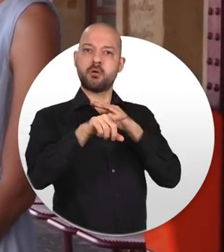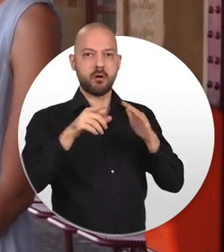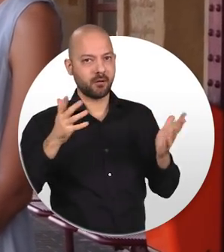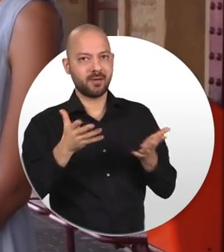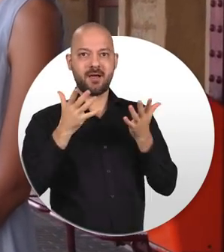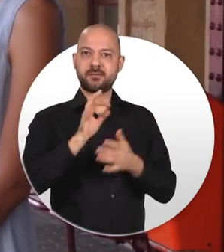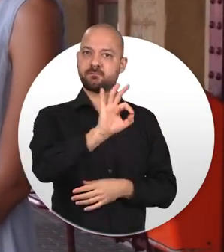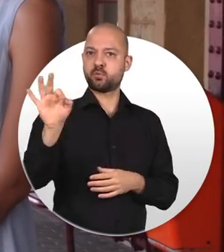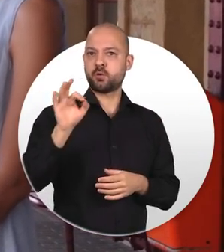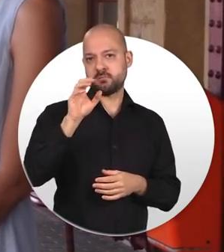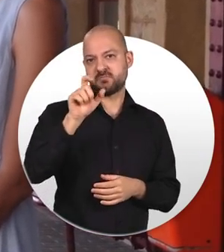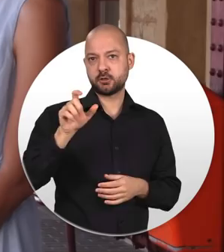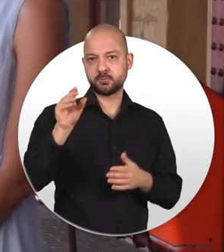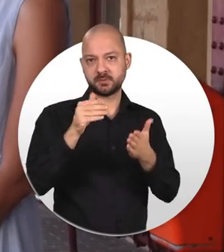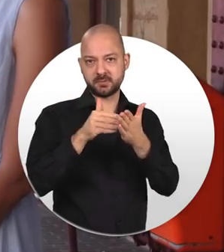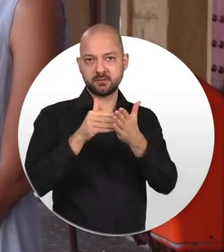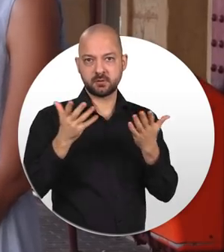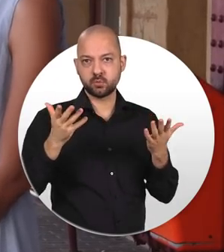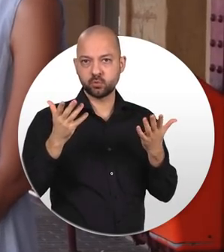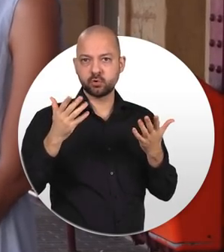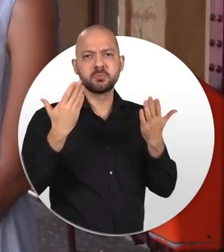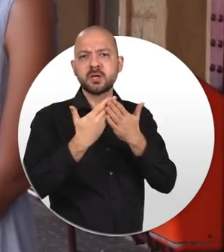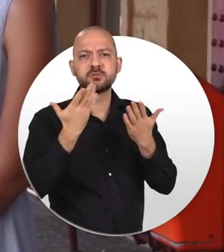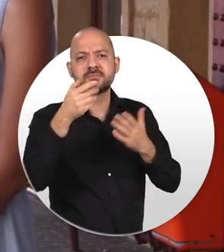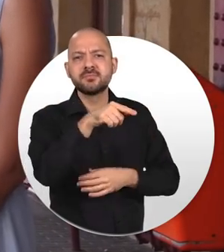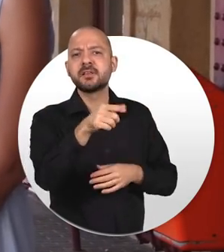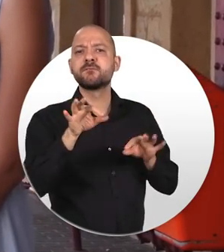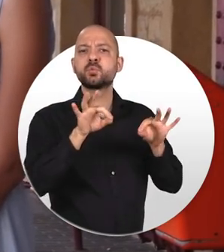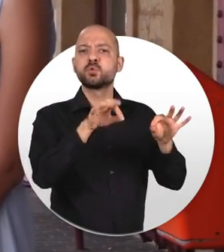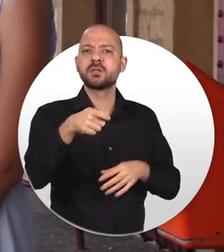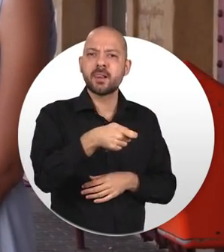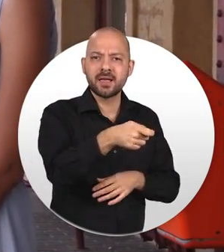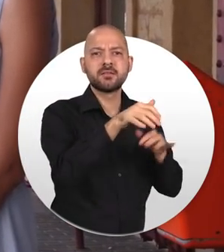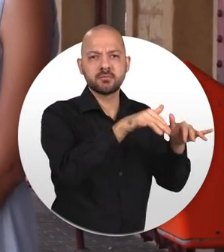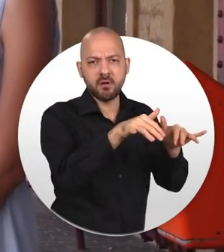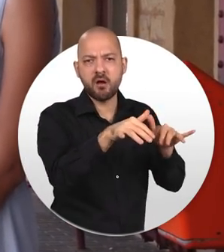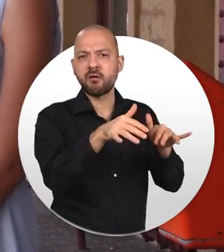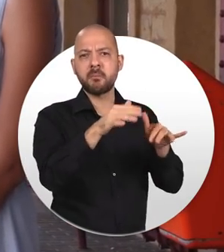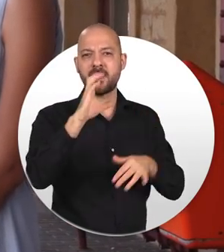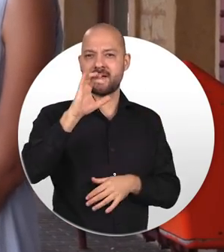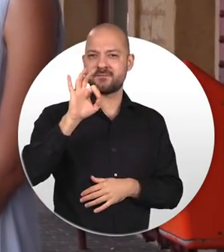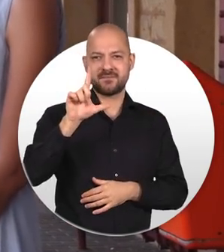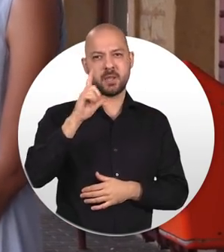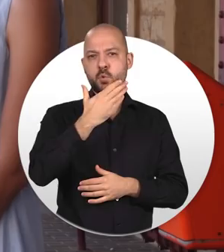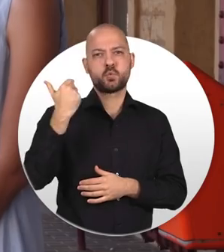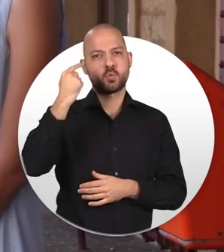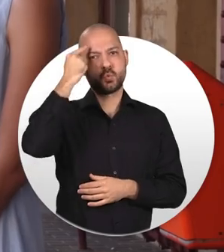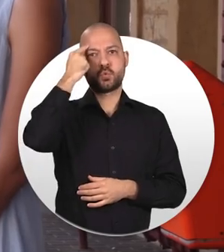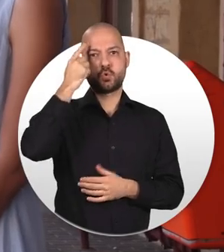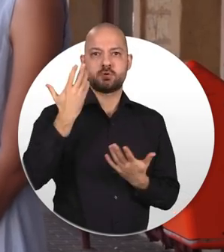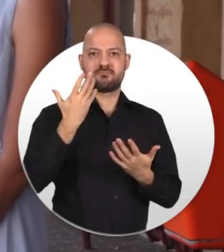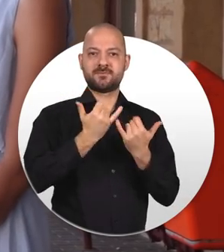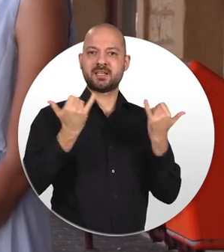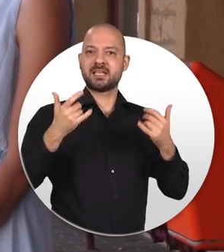Accessibilität sind die Linkidanten. Wir Leute hatten sie nicht viel gesehen für die andere Seite vom Kei, einen Access zu machen für einen